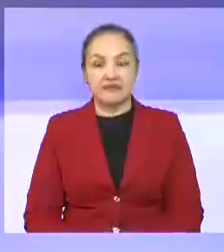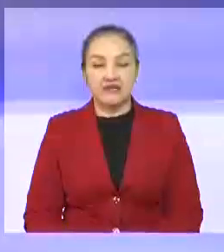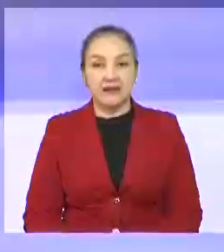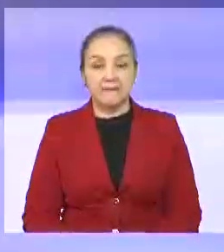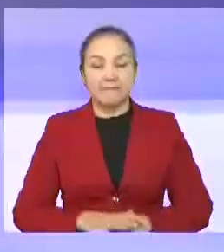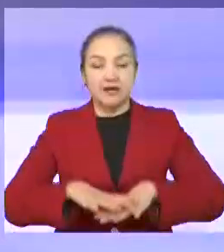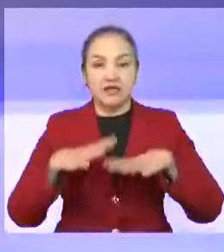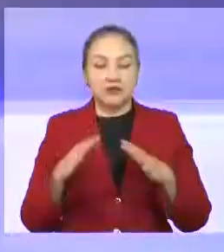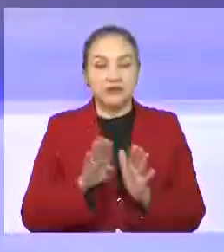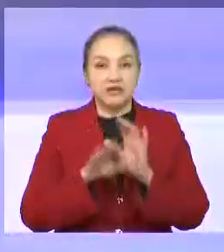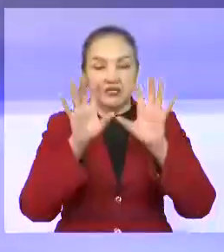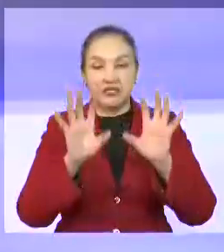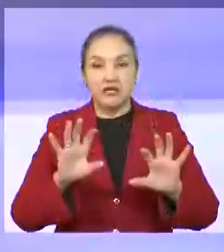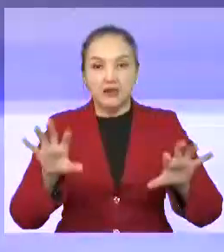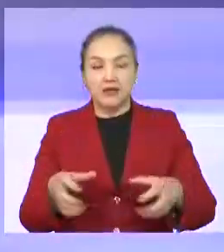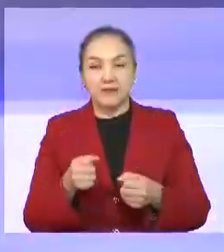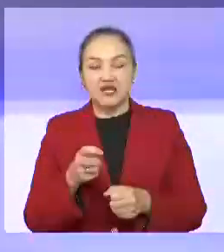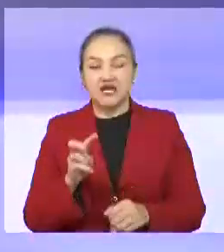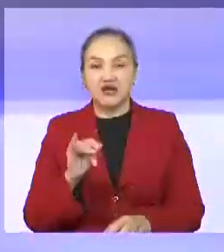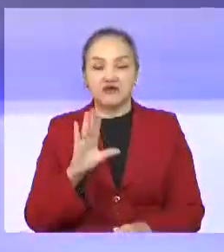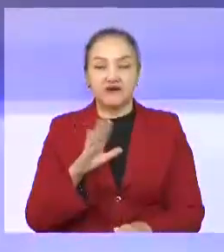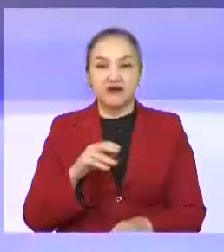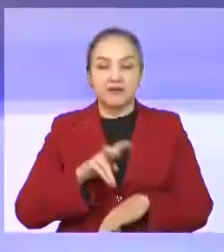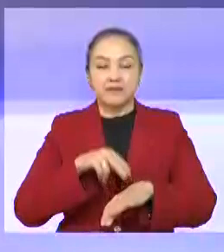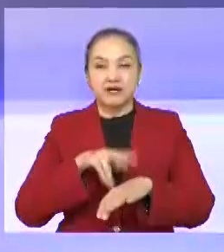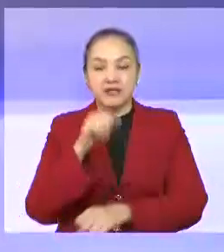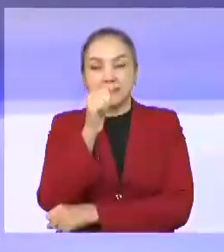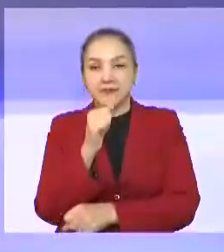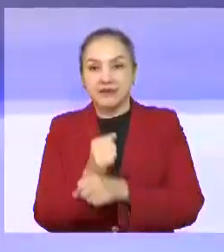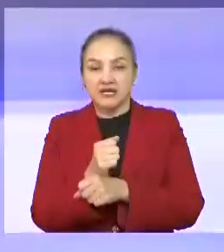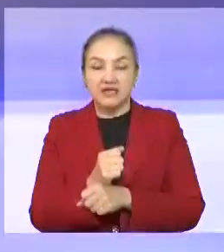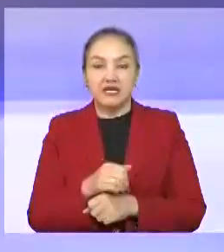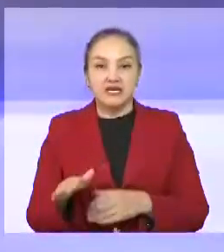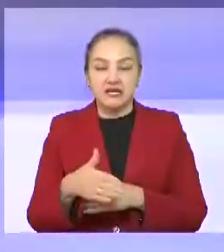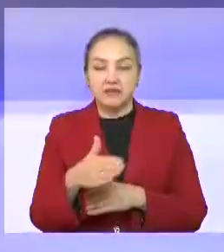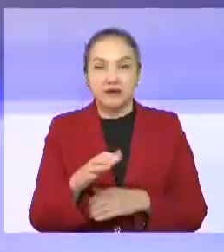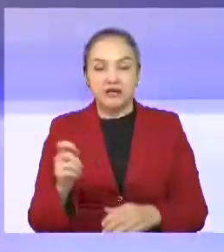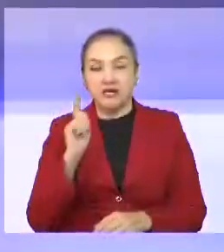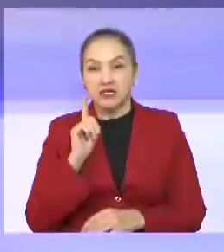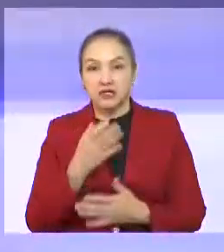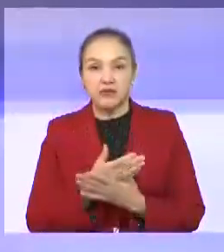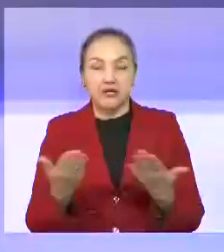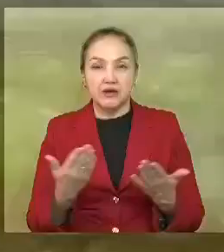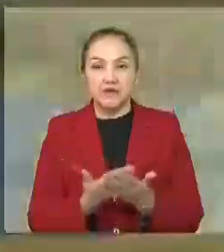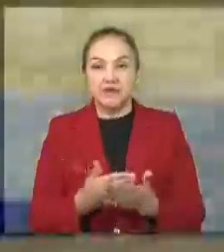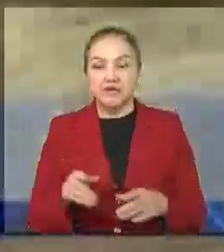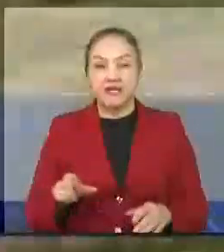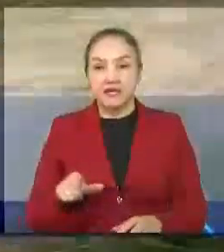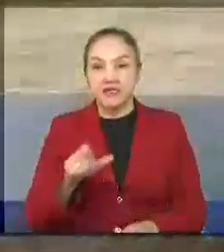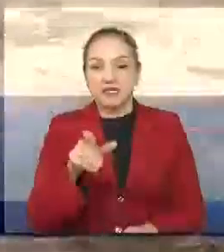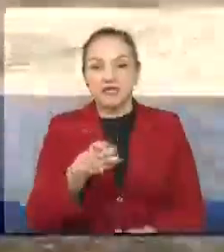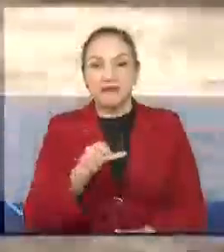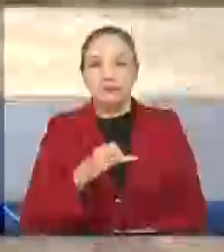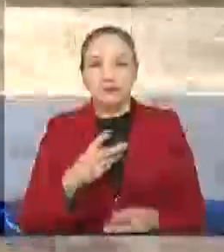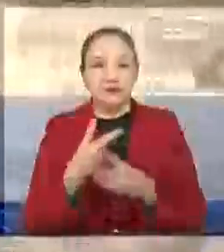Большой объем незаконно выловленных раков изъяли полицейские и сотрудники рыбоохранной инспекции. В ходе рейда на одной из рек в Атикибисском районе